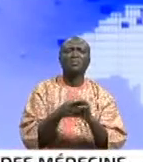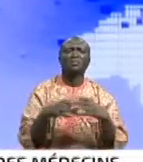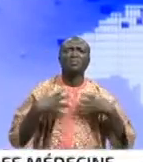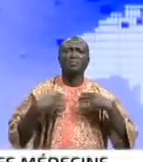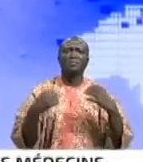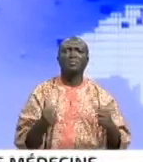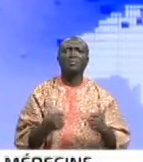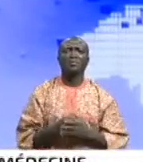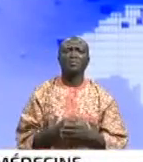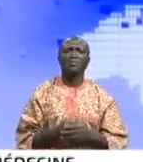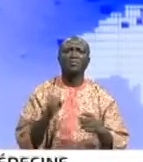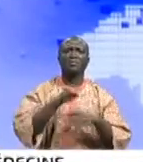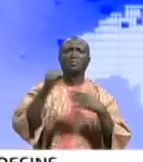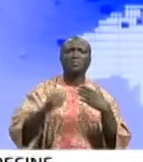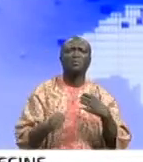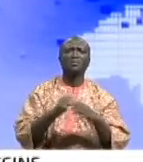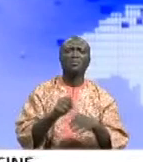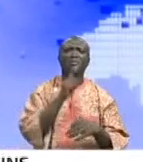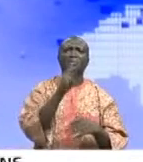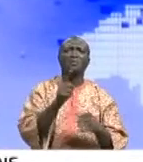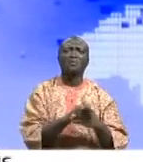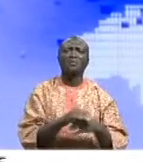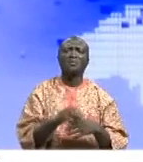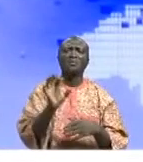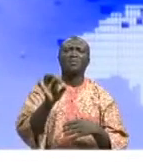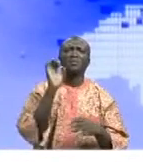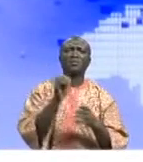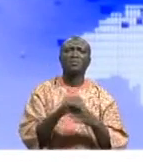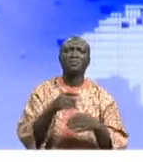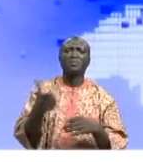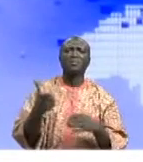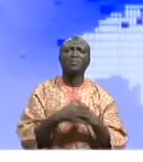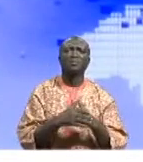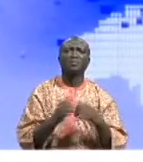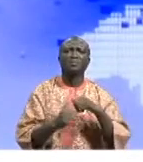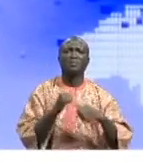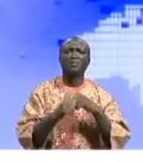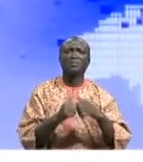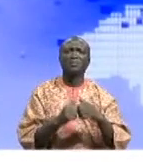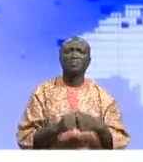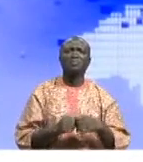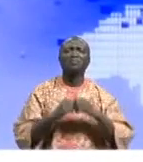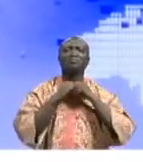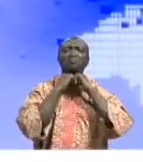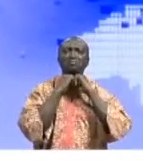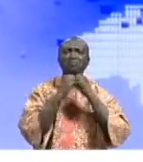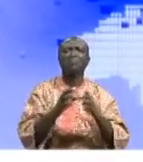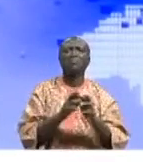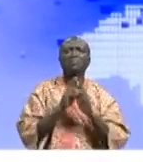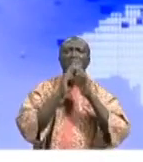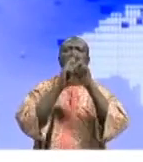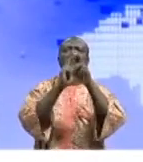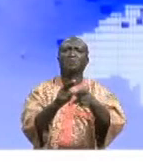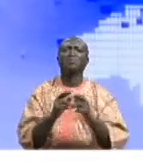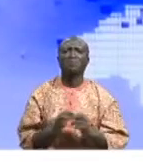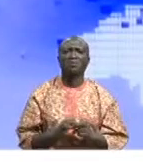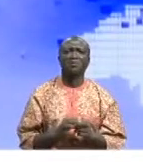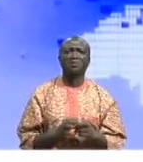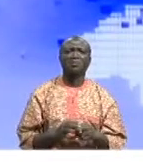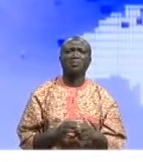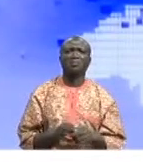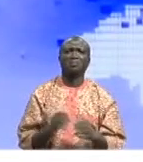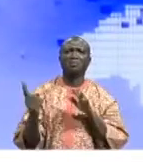pour qu'une solution soit trouvée à leurs problèmes mais jusqu'ici il n'y aurait eu aucune réaction justement des concernés il